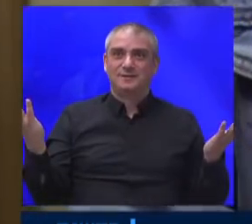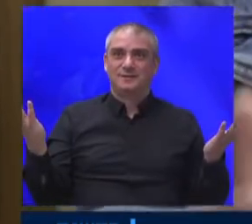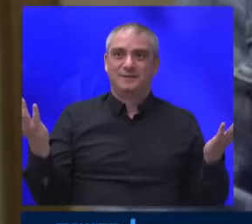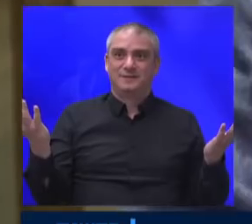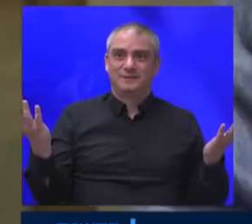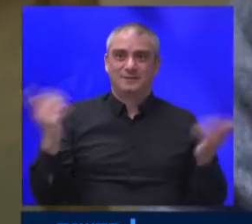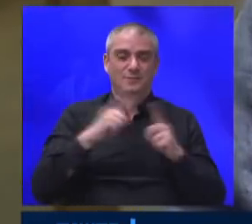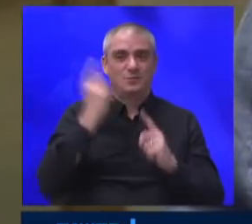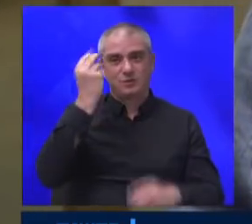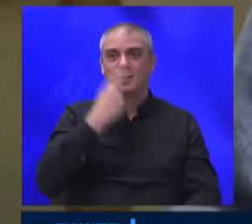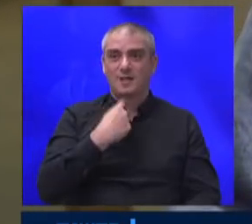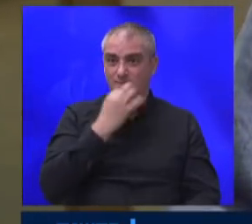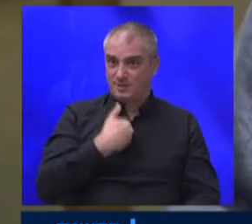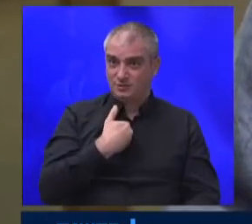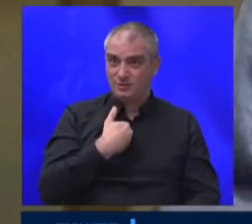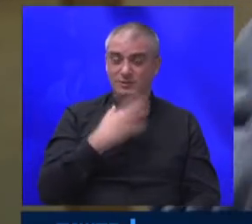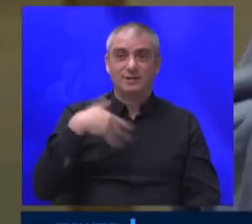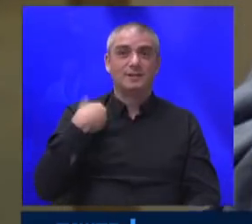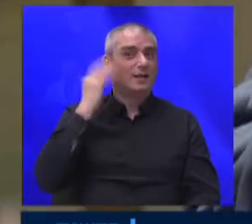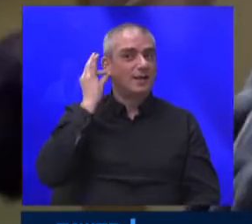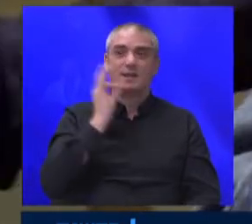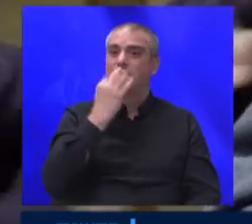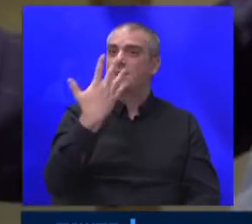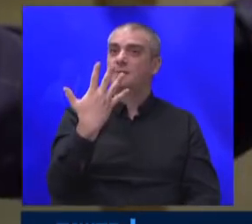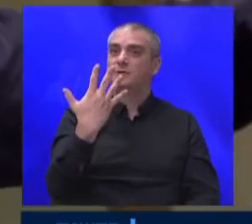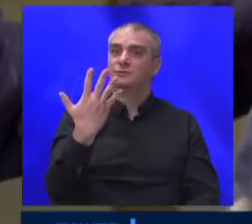מישהו יגיד שירים 70, יהיה לי ילדה בת 5. זה